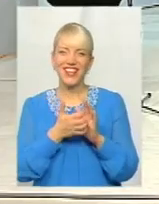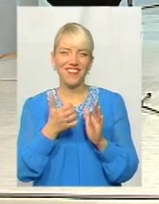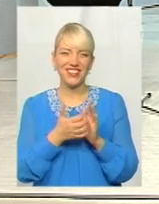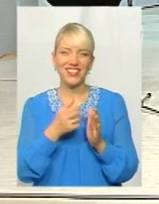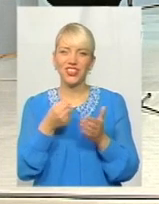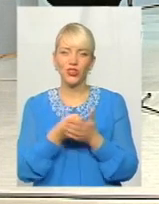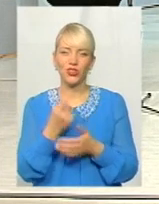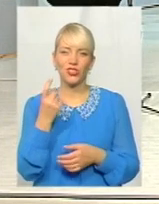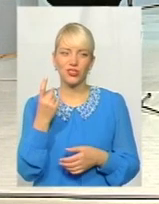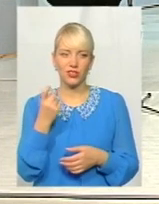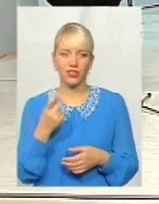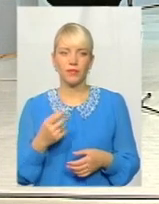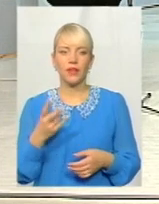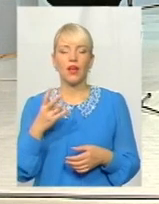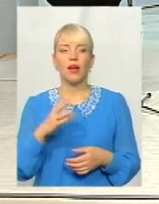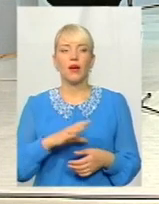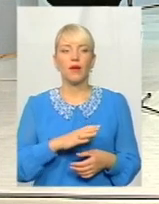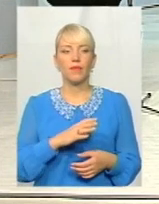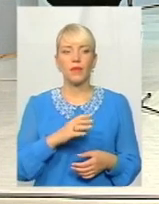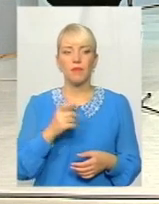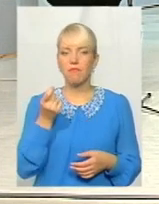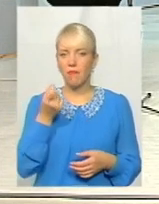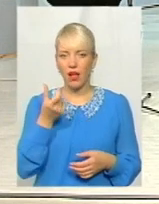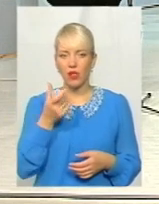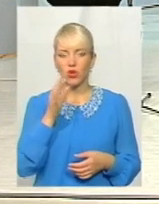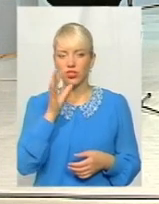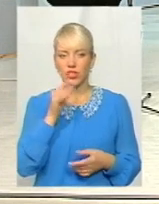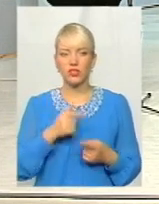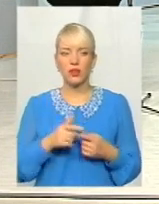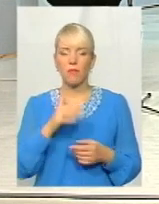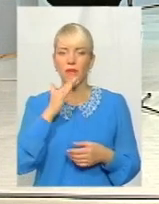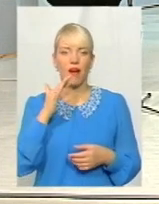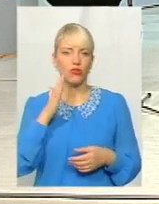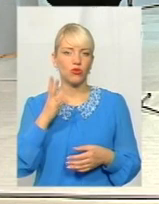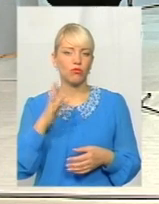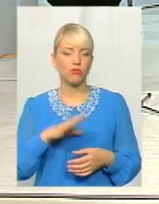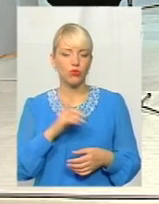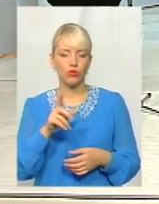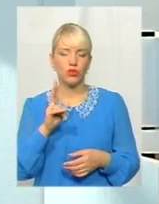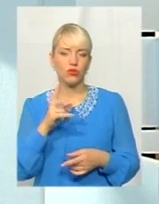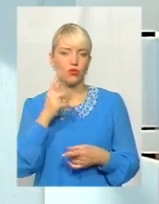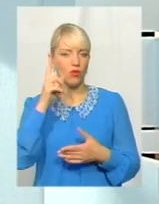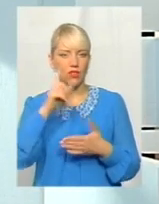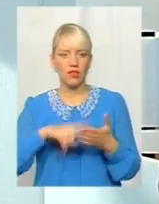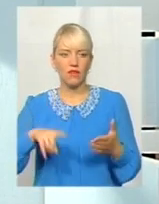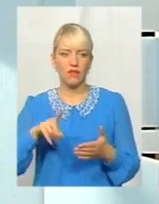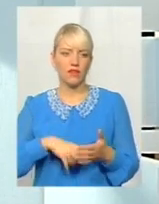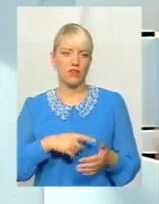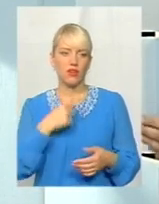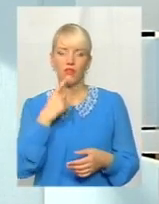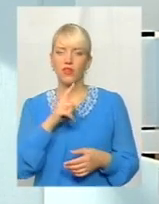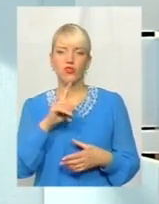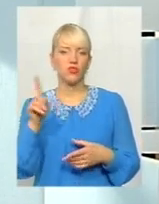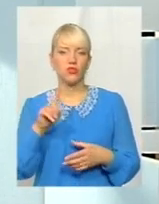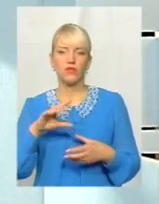виходить. Хоча було багато скептиків. Дуже мало часу. Да, і мало часу, і багато скептиків було, що ми взагалі не назбираємо заявок.